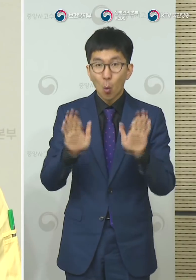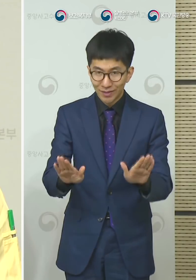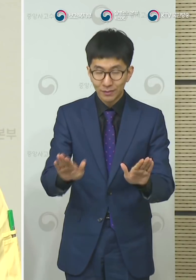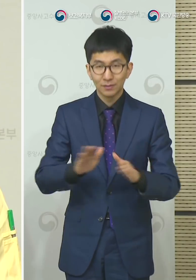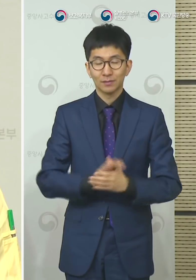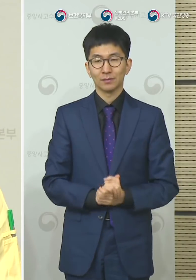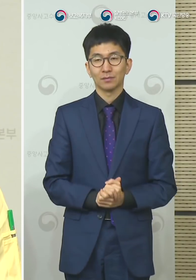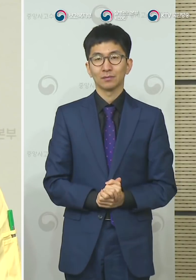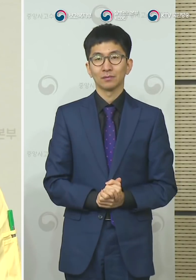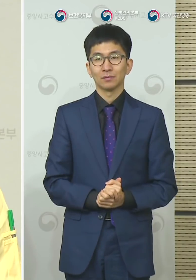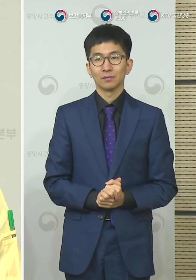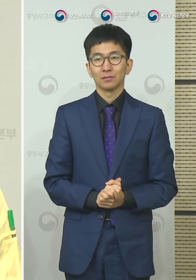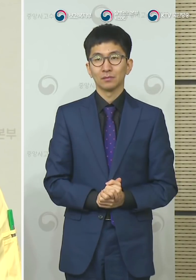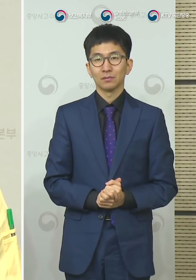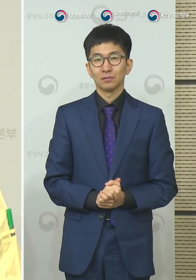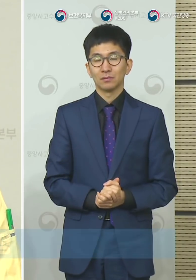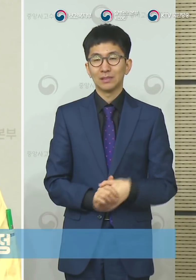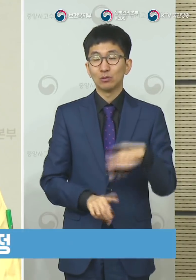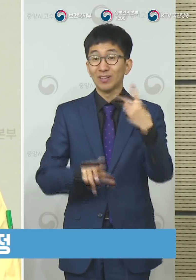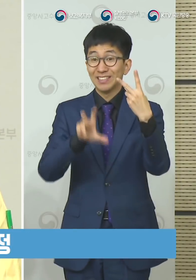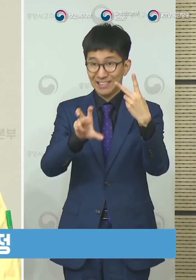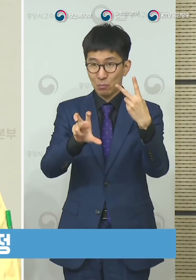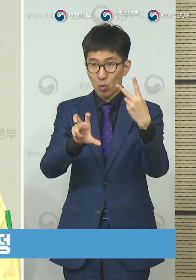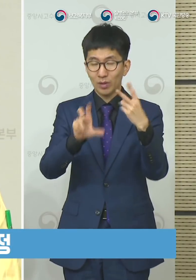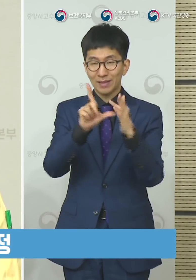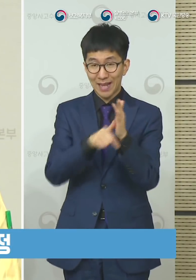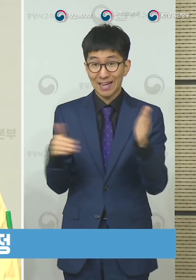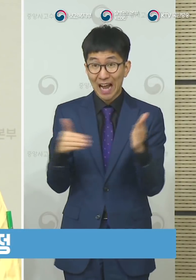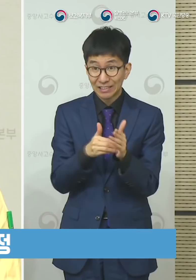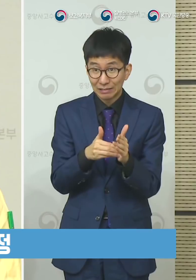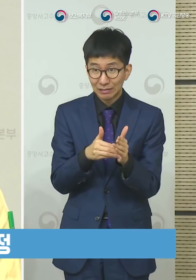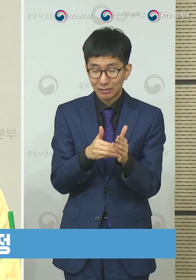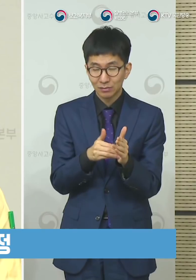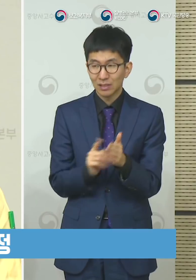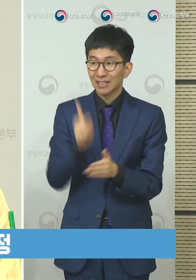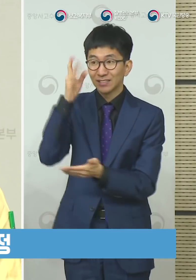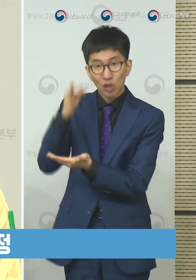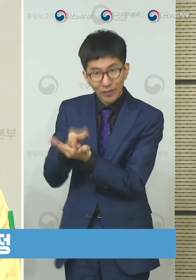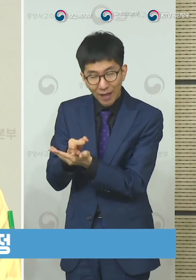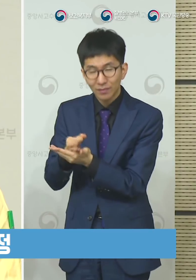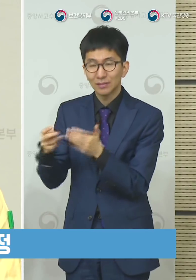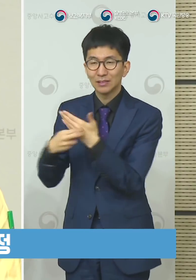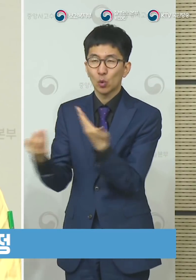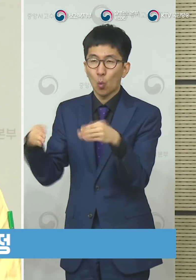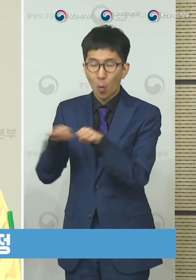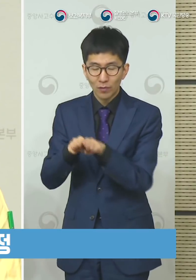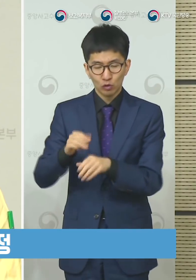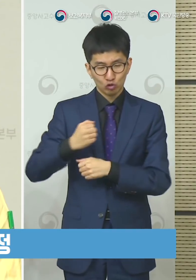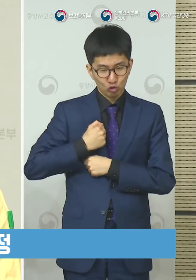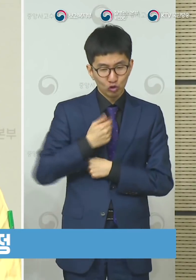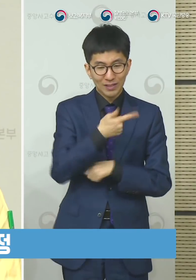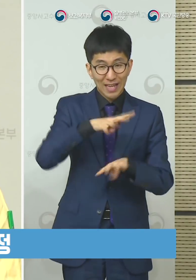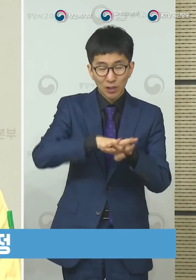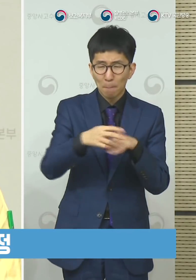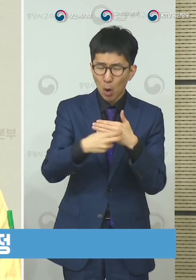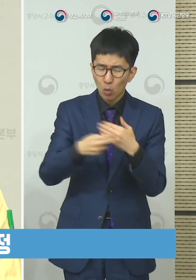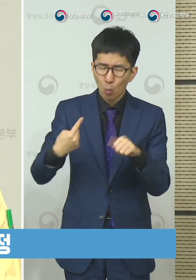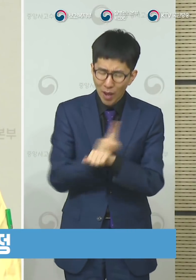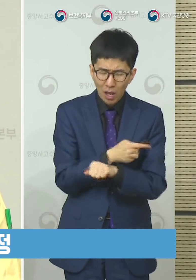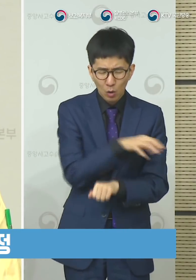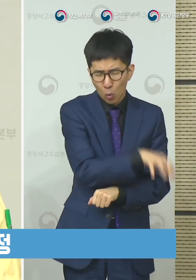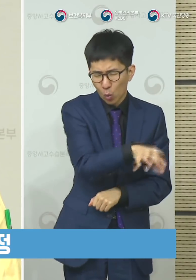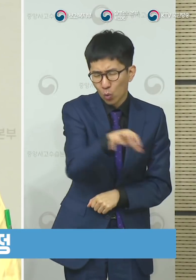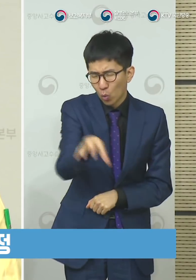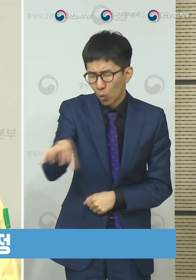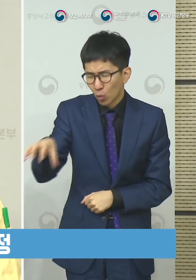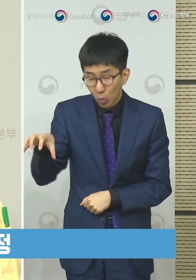오늘까지 25일 오늘까지 추가로 확보되는 그 뭐 천안의료원과 국군 대전병원 뭐 등등 해서